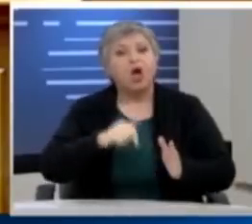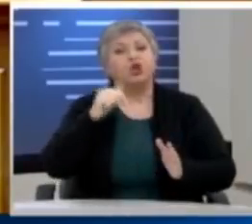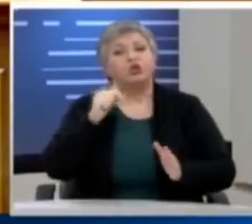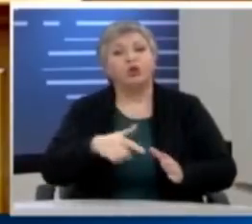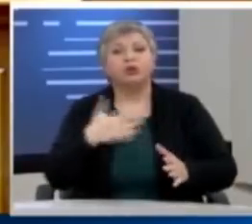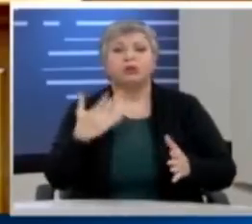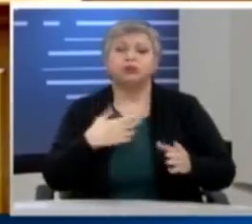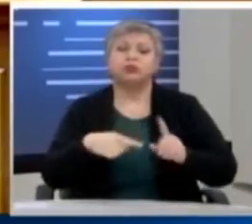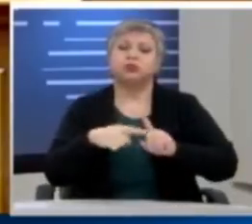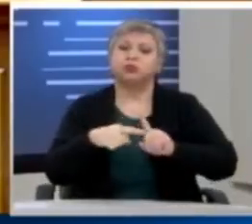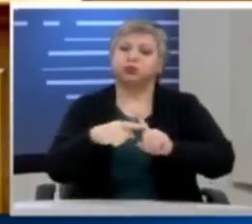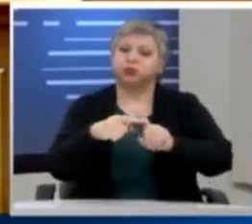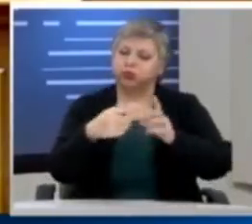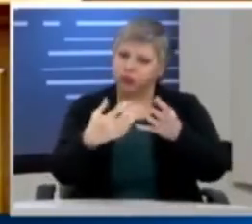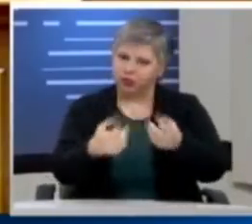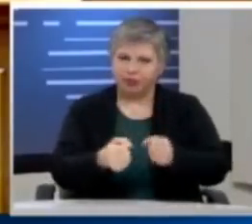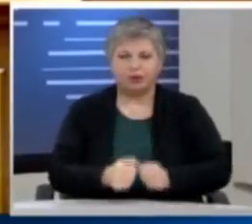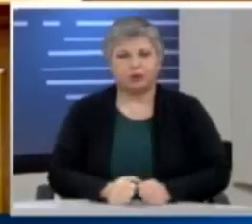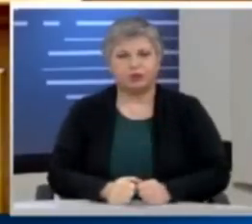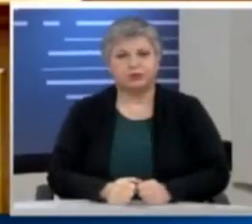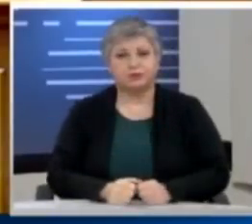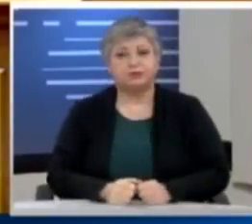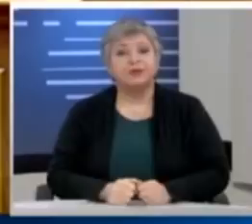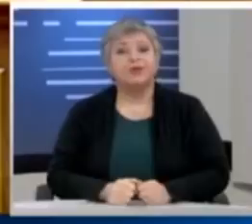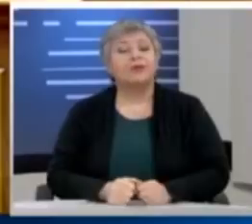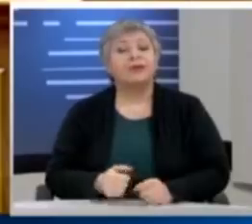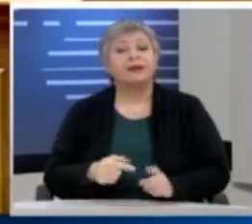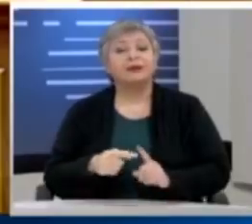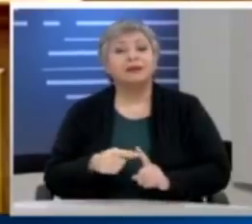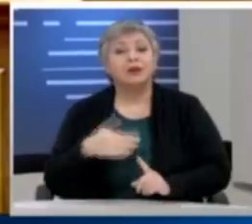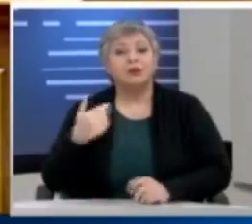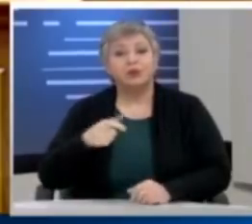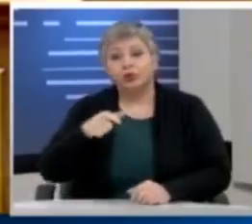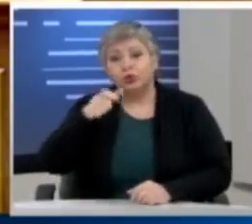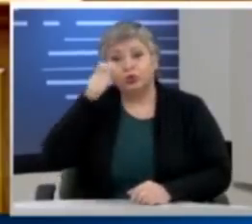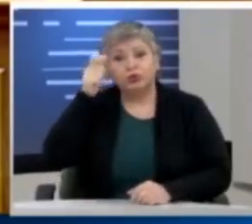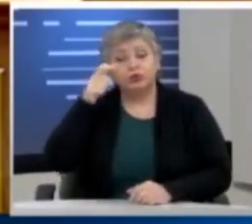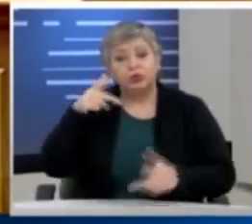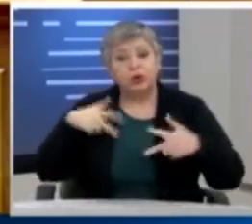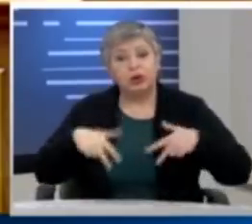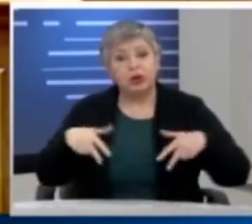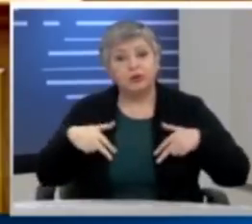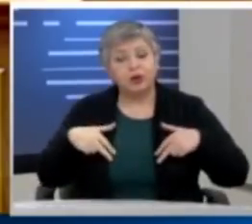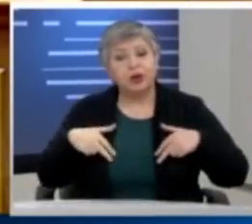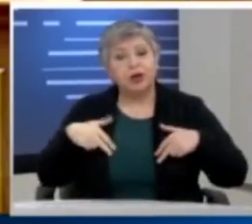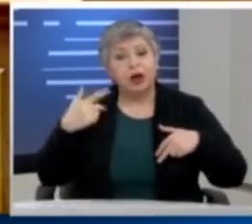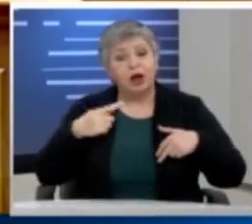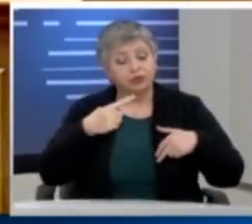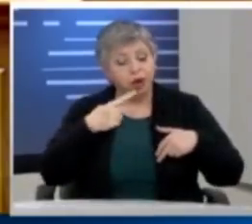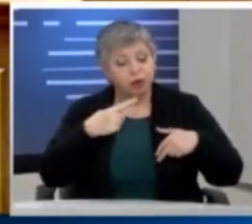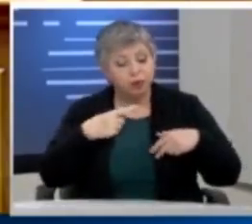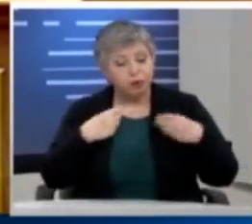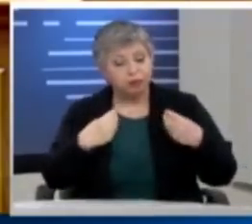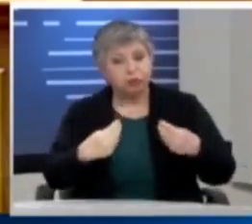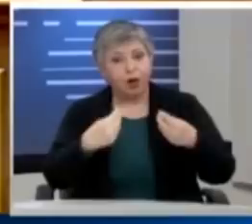Πρεσπών. Ακόμα και η κυβέρνηση Ερντογάν χαιρέτησε τη Συμφωνία των Πρεσπών και την ένταξη της Φυρών στο